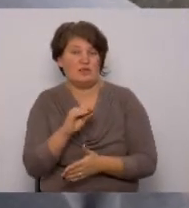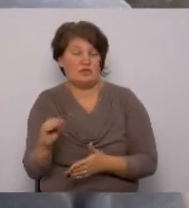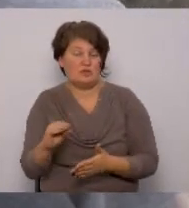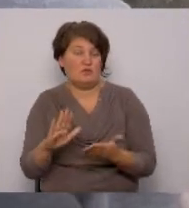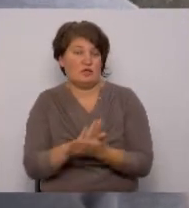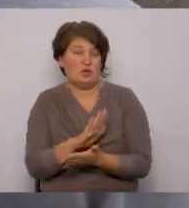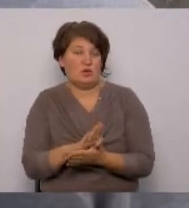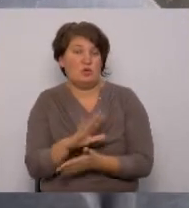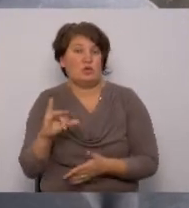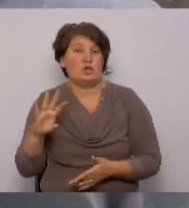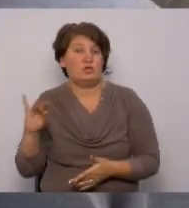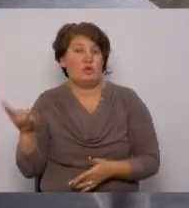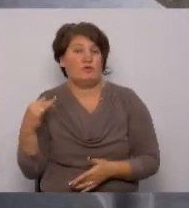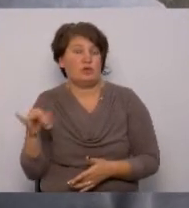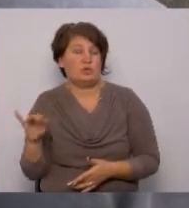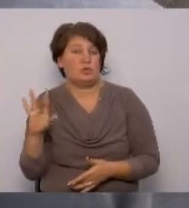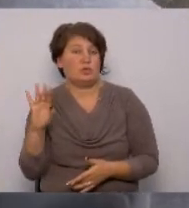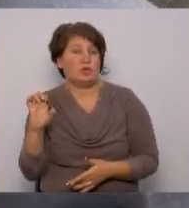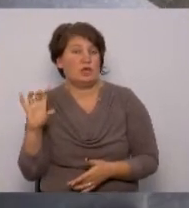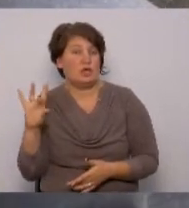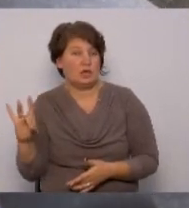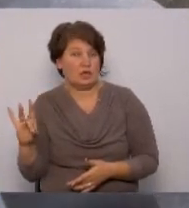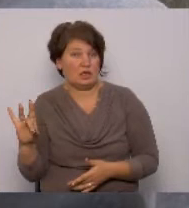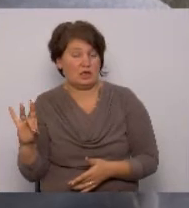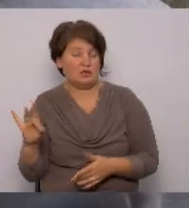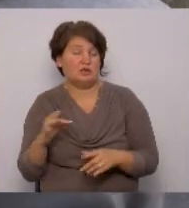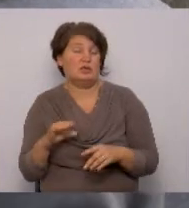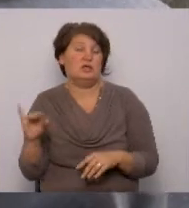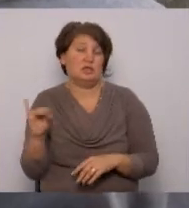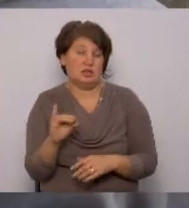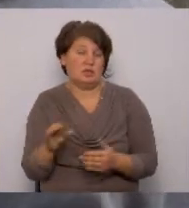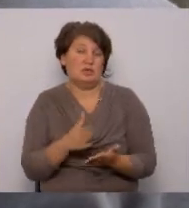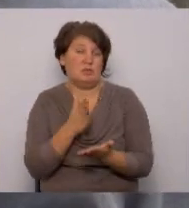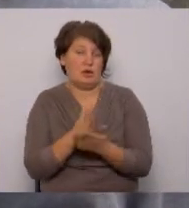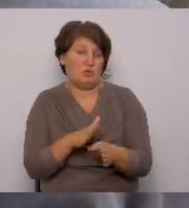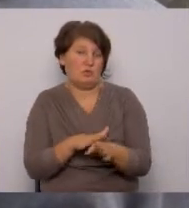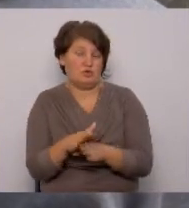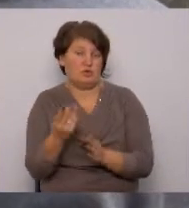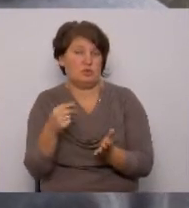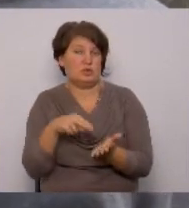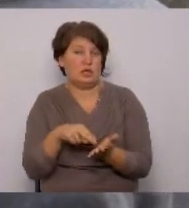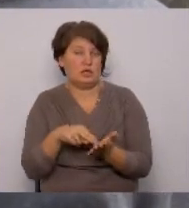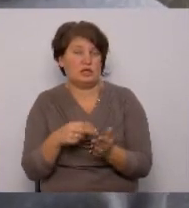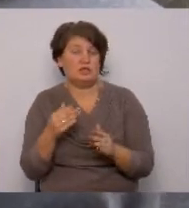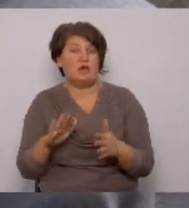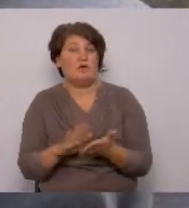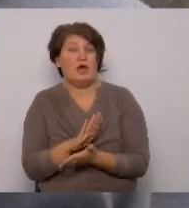«Урядовий кур'єр», що набирає чинності вже в дана постанова, і ми маємо повністю тарифи. В даному газеті